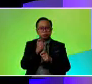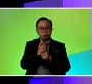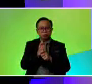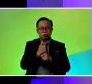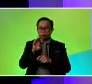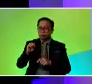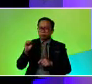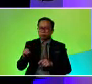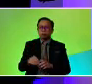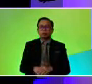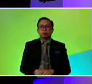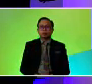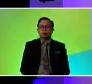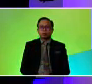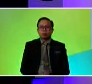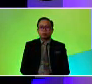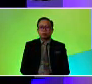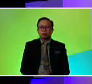juga nanti